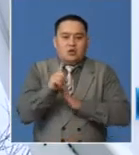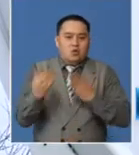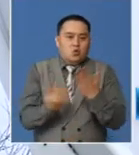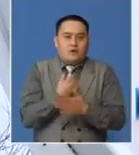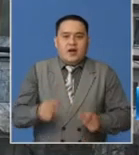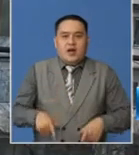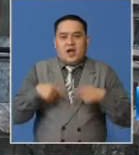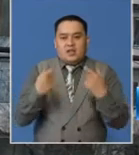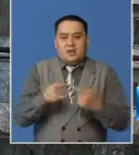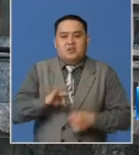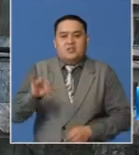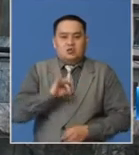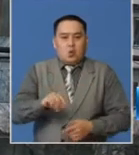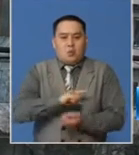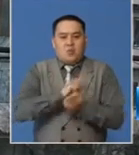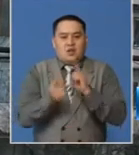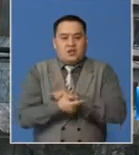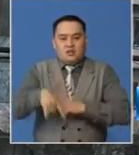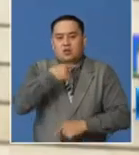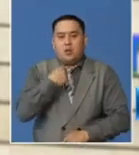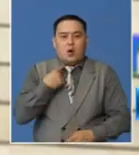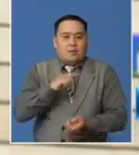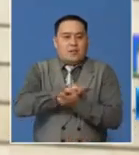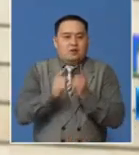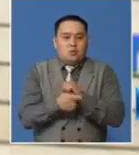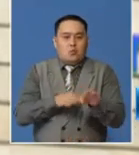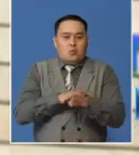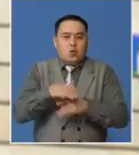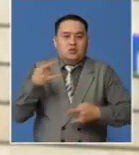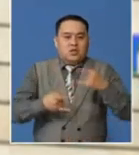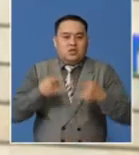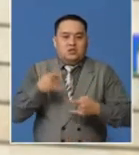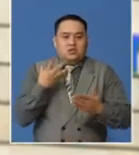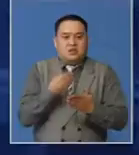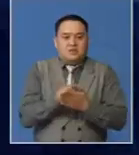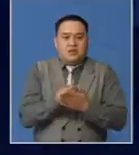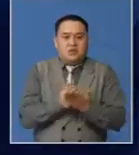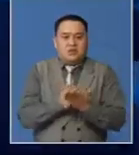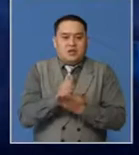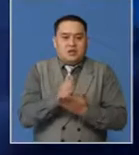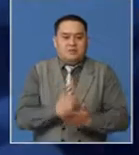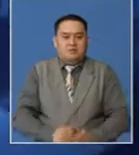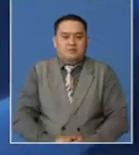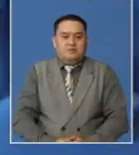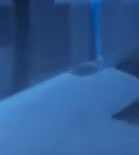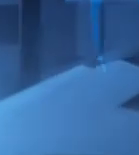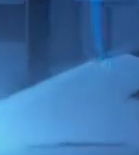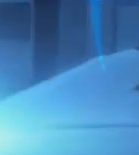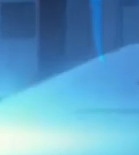новая страница в ее истории. Переезд в Талдыкурган и превращение в полноценный телеканал со своей частотой. Еламан Раймбеков,